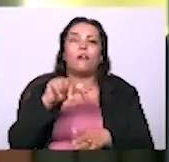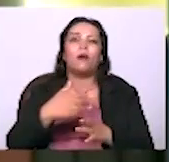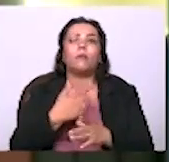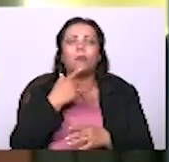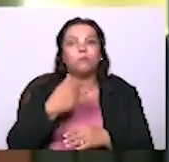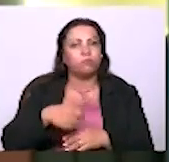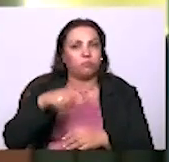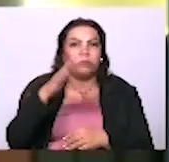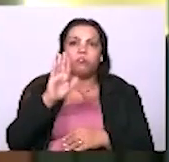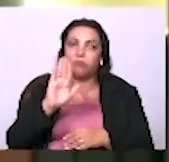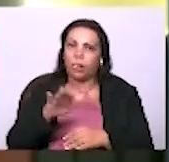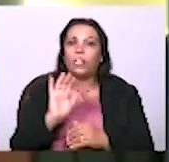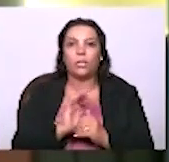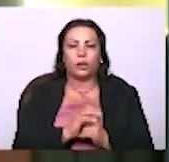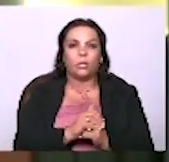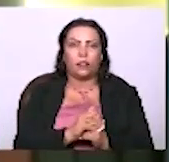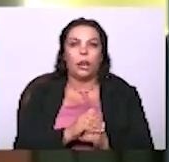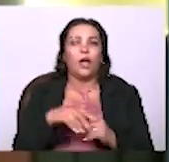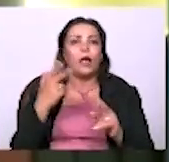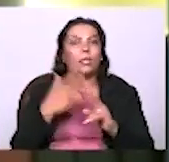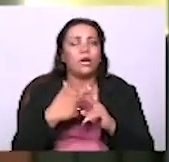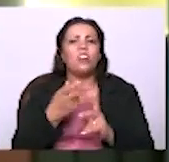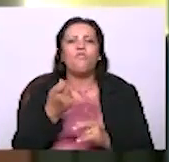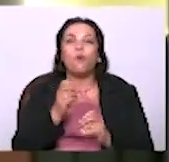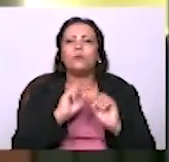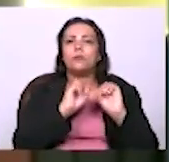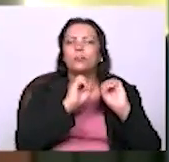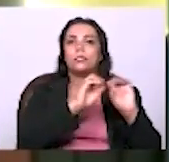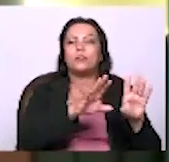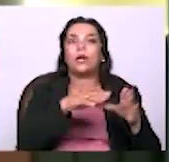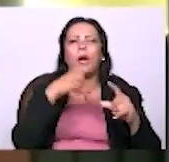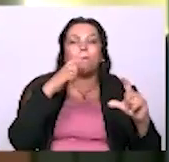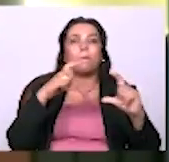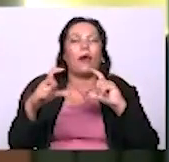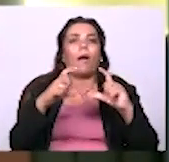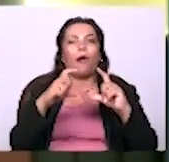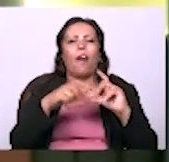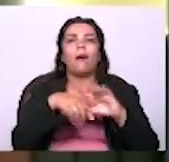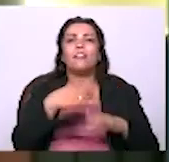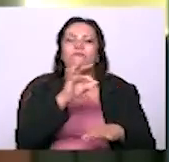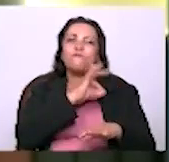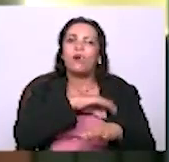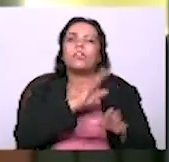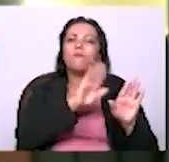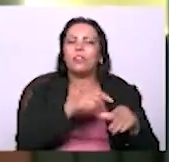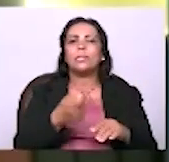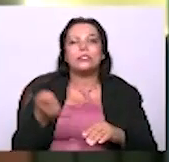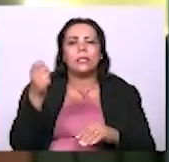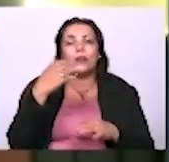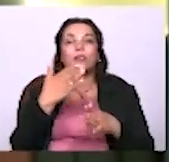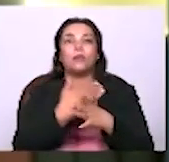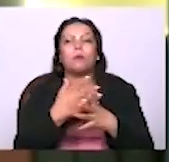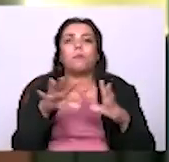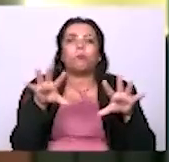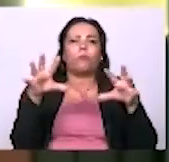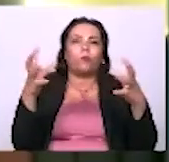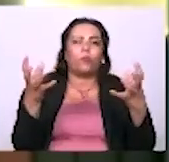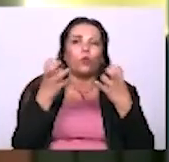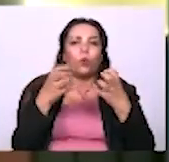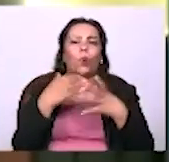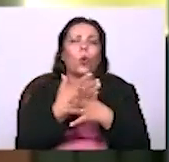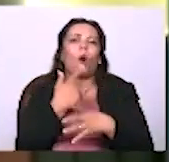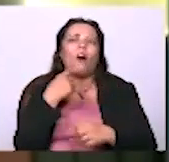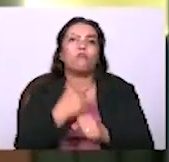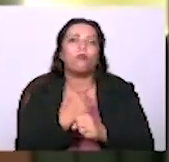الفائده مرتفعه بالنسبه للناس اللي بتودع اموالها في البنوك مرتفعه عشان تكتسب مزيد من الاموال والناس